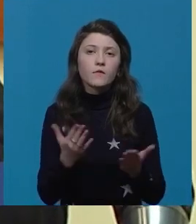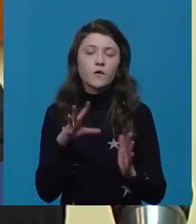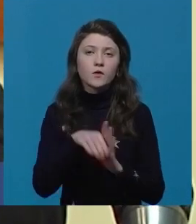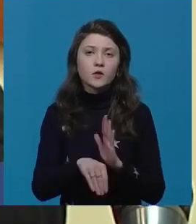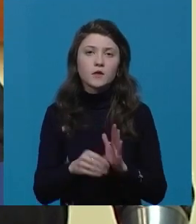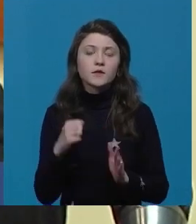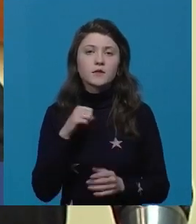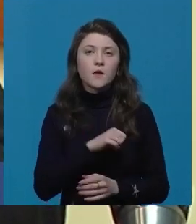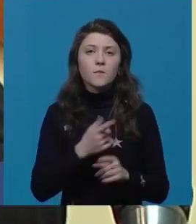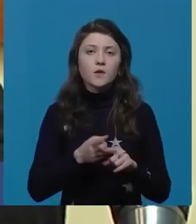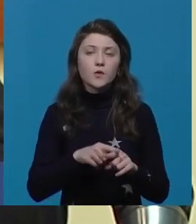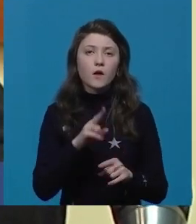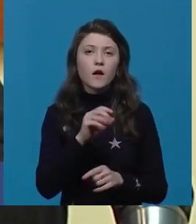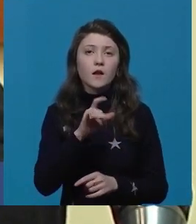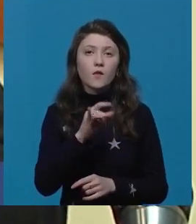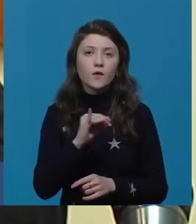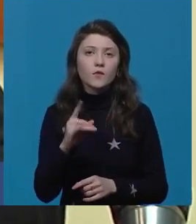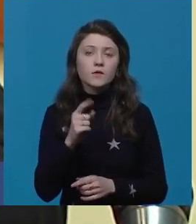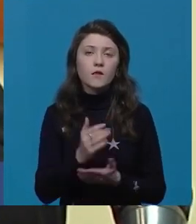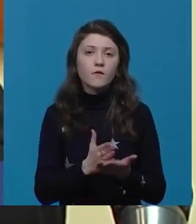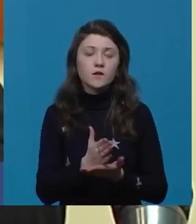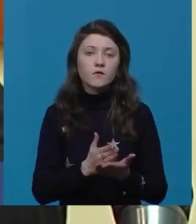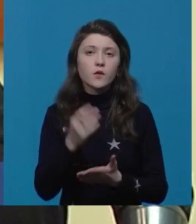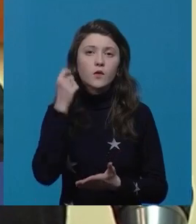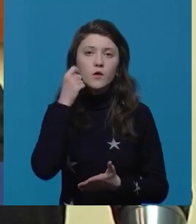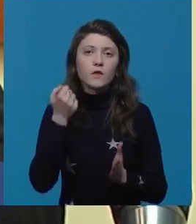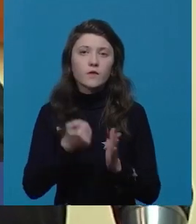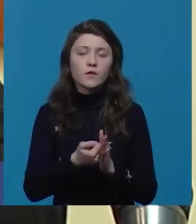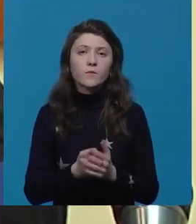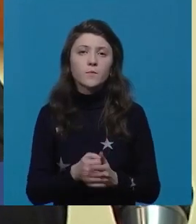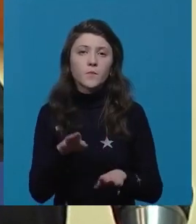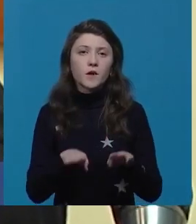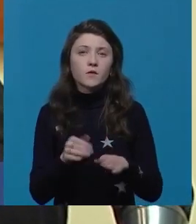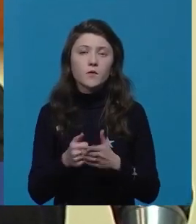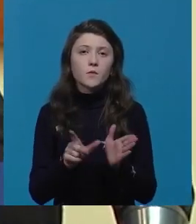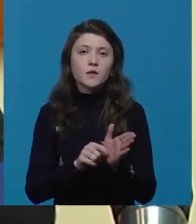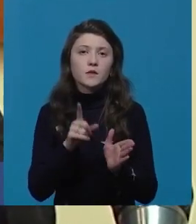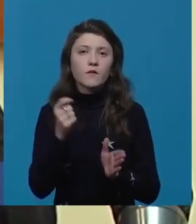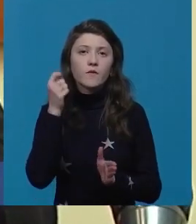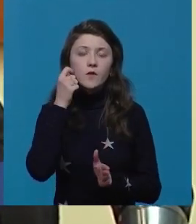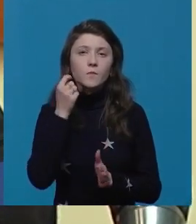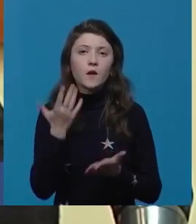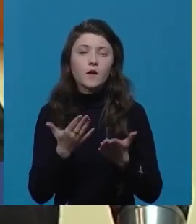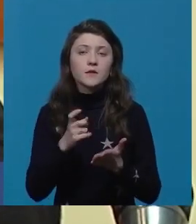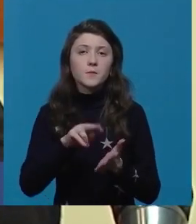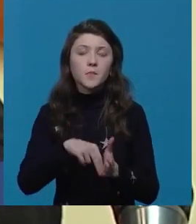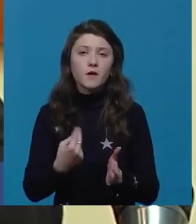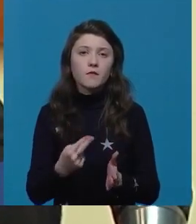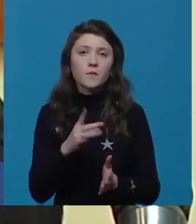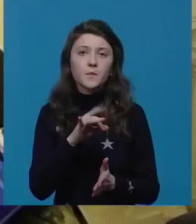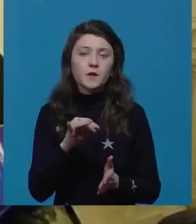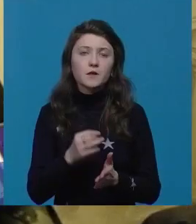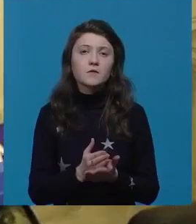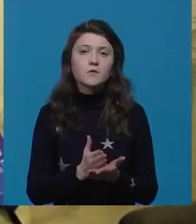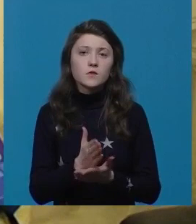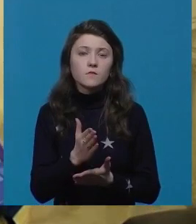цю категорію пенсіонерів за вислугою років, прирівняти до пенсіонерів за віком, але з правкою при досягненні пенсійного